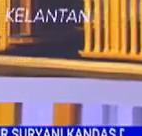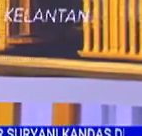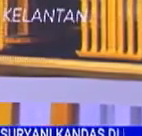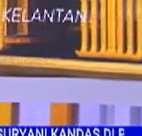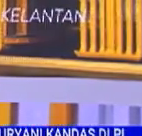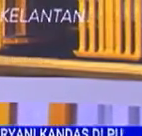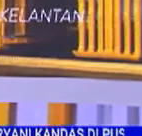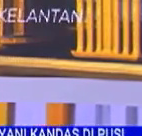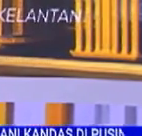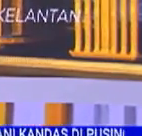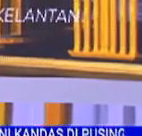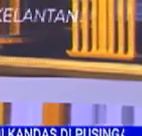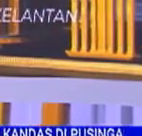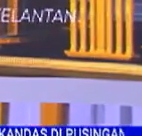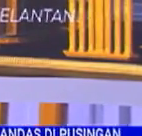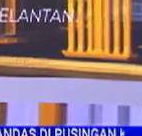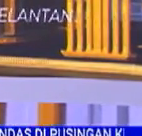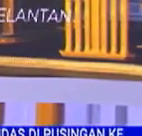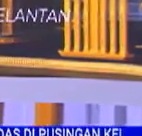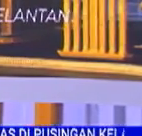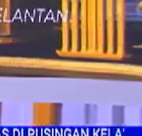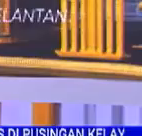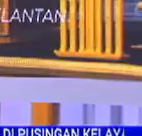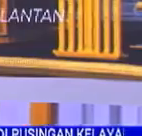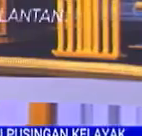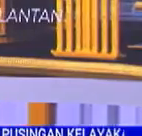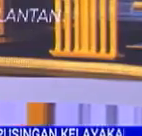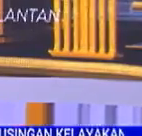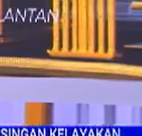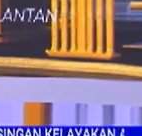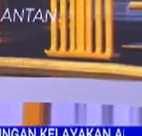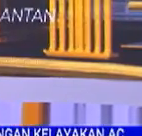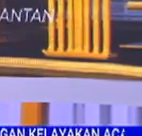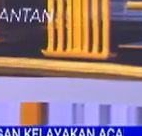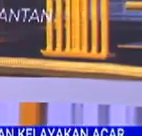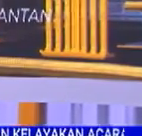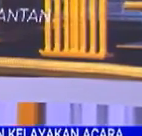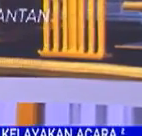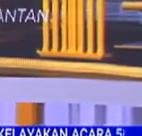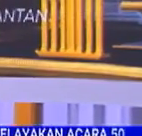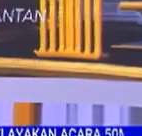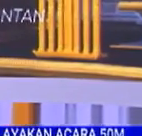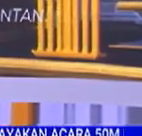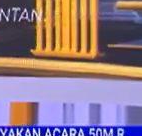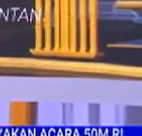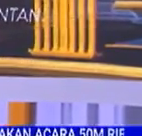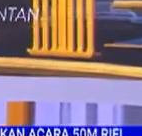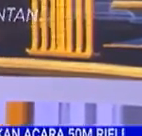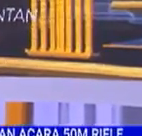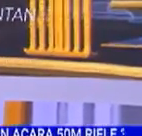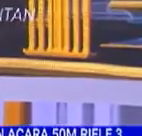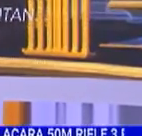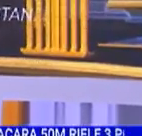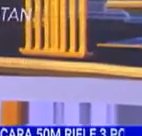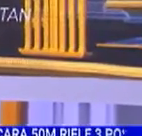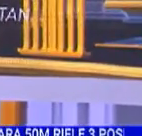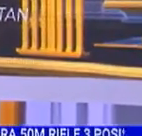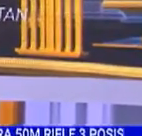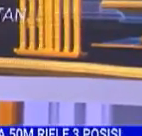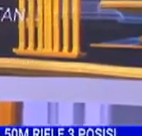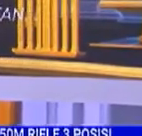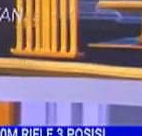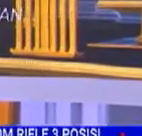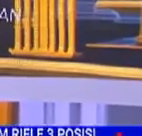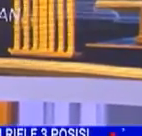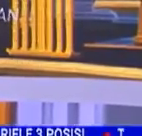anda sebagai bruto paparan hari ini sama Samalah kita mengenang dan menghargai pengorbanan para prajurit negara Selamat